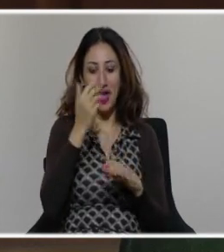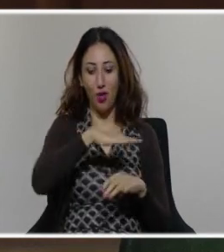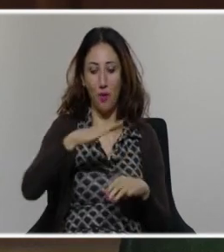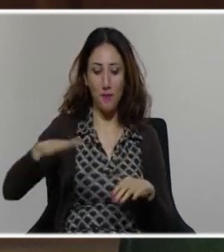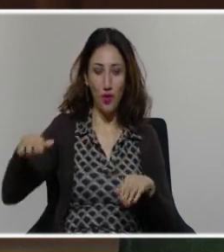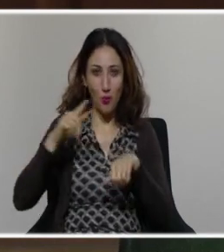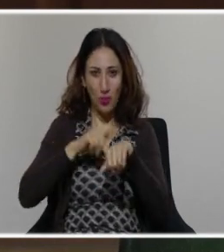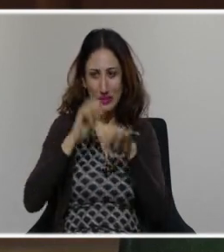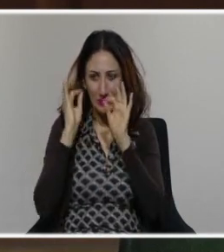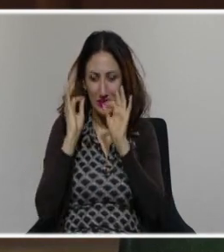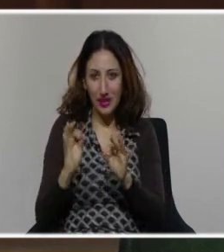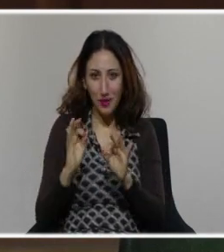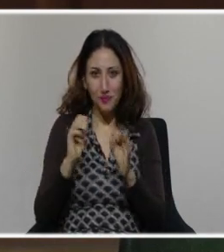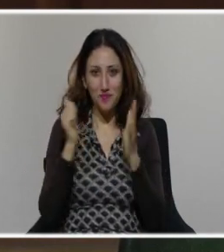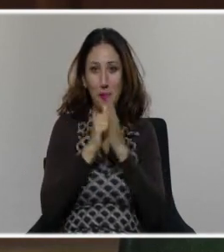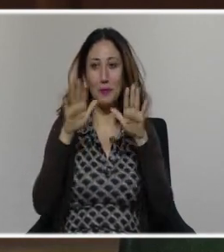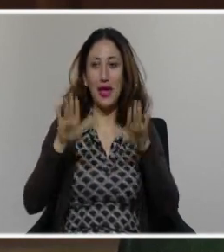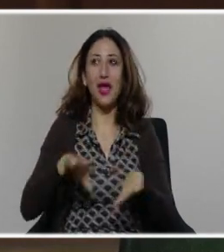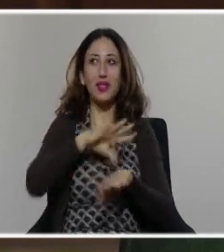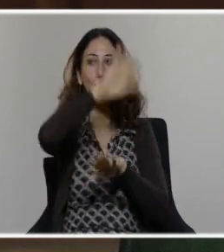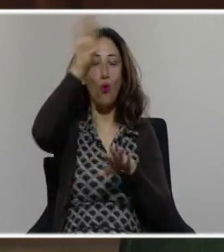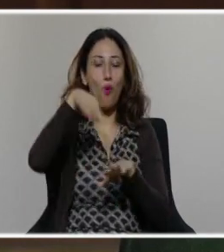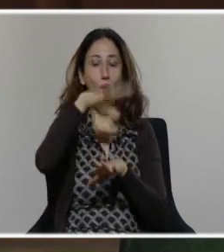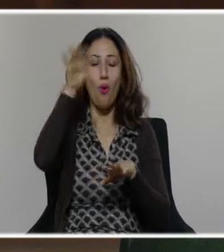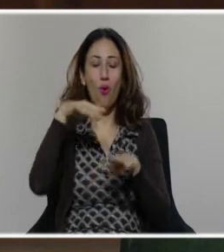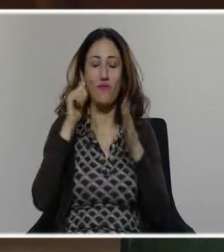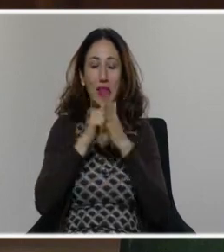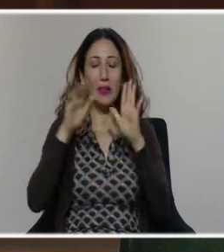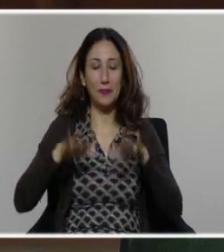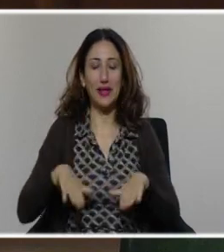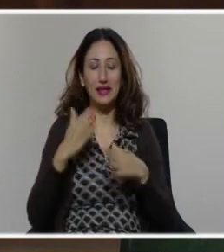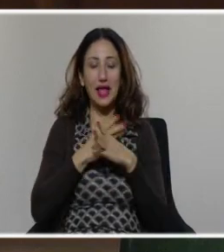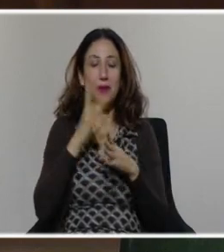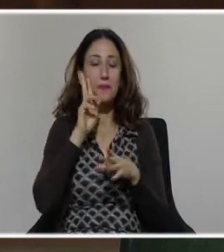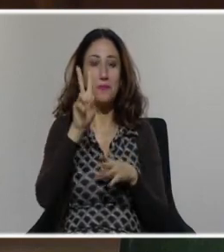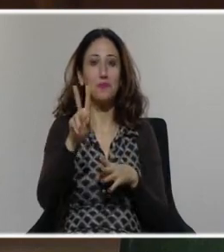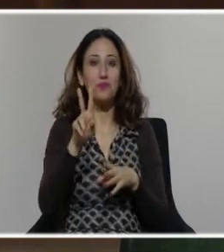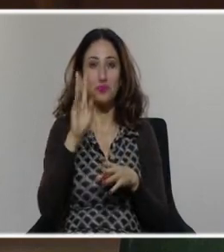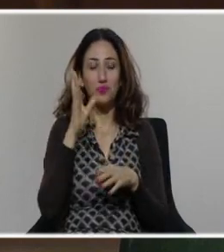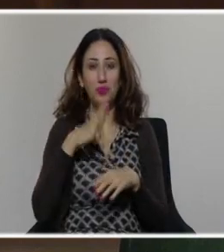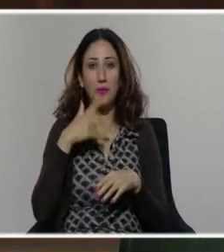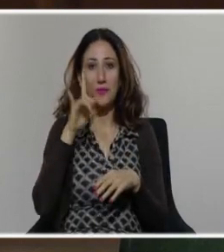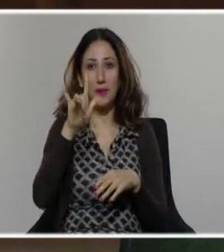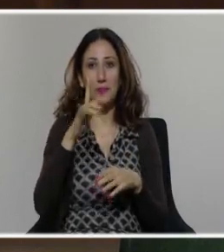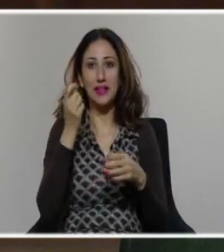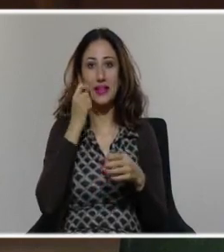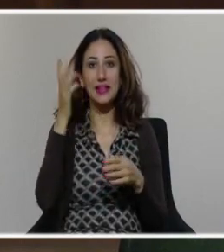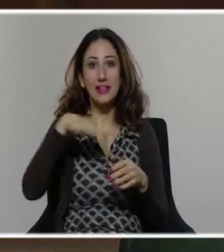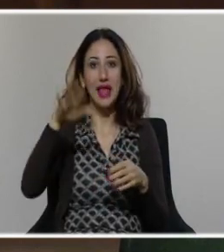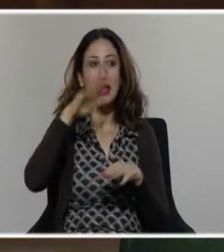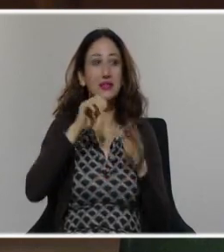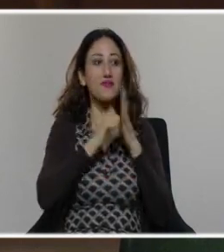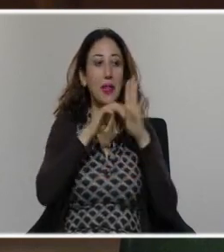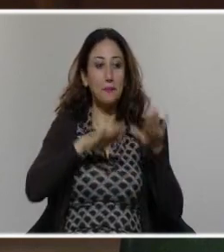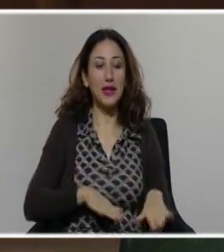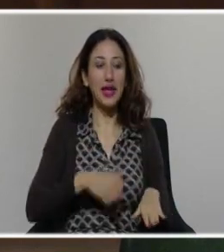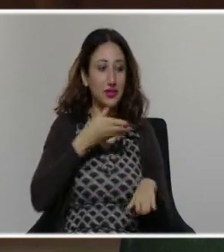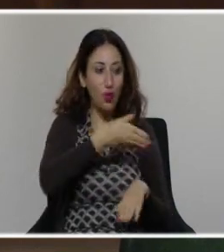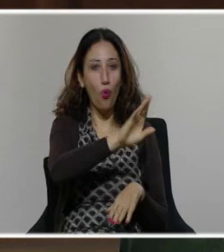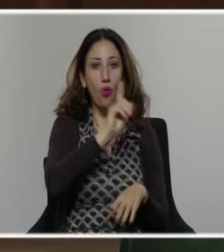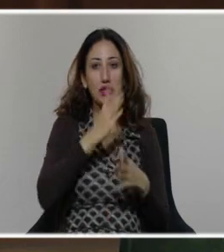ده بالذات تحديدا لما قعدوا يدوروا لا وده مسلسل المال والبنون. فكانت في مسلسلات بتقعد الناس في البيت ما